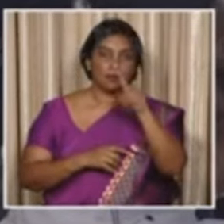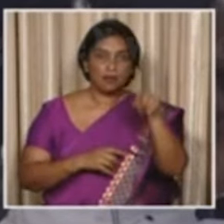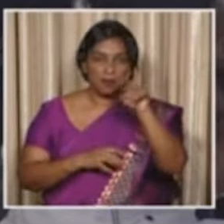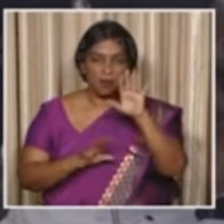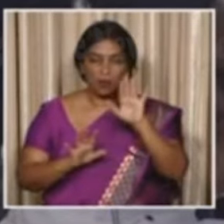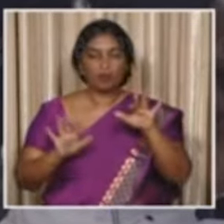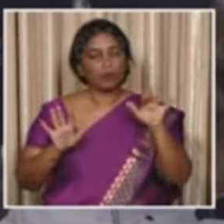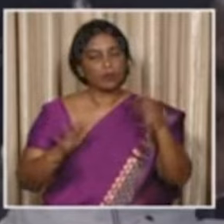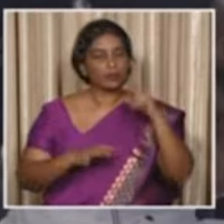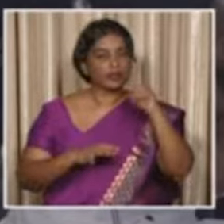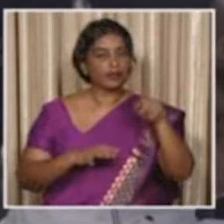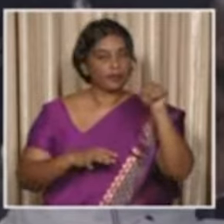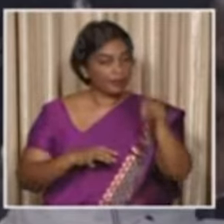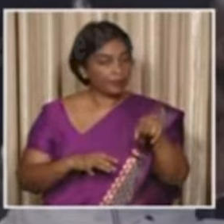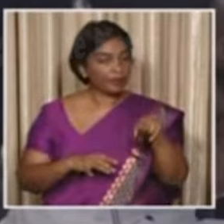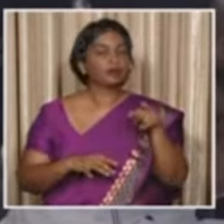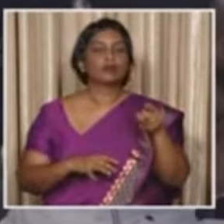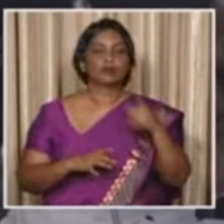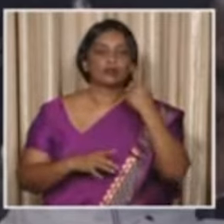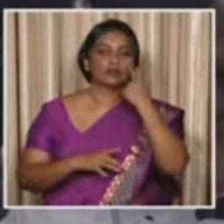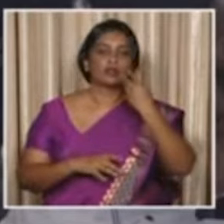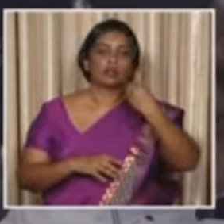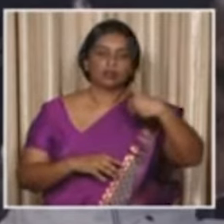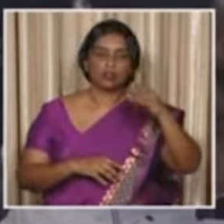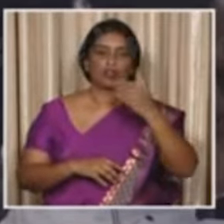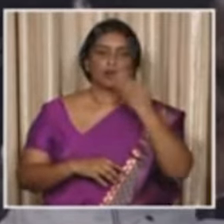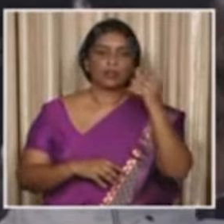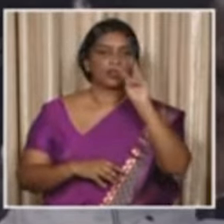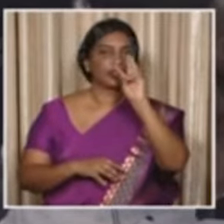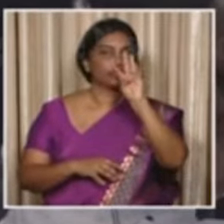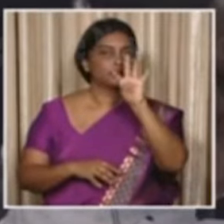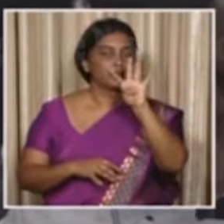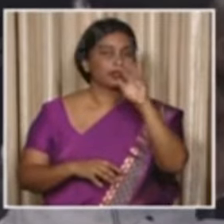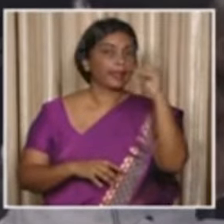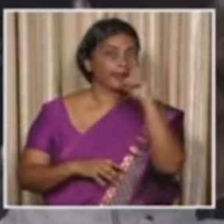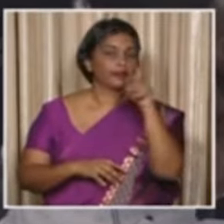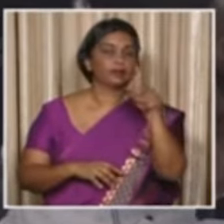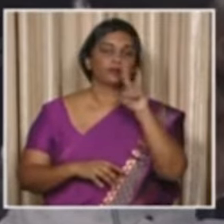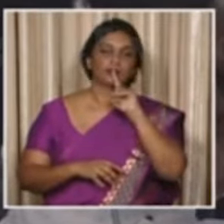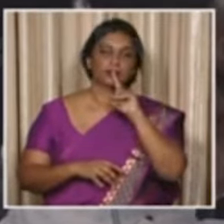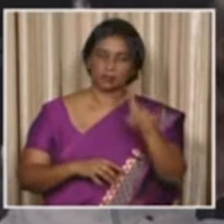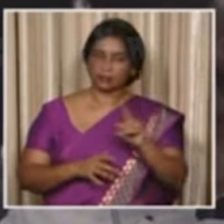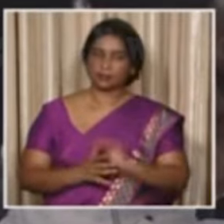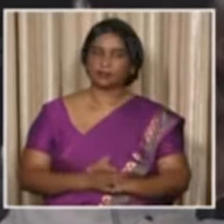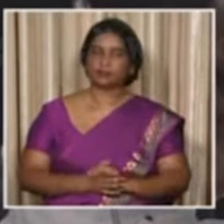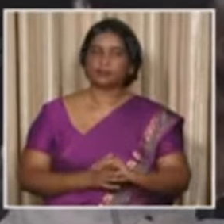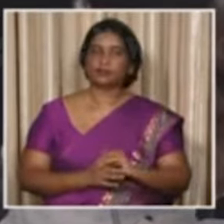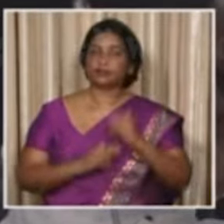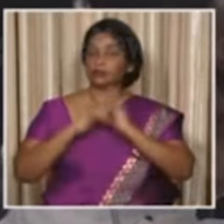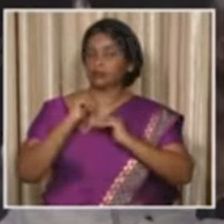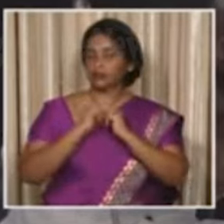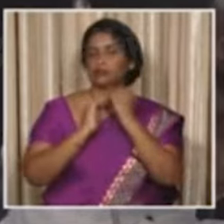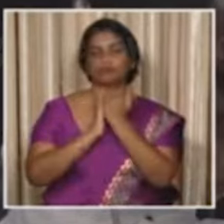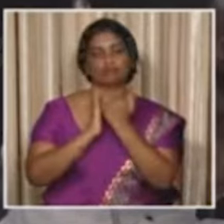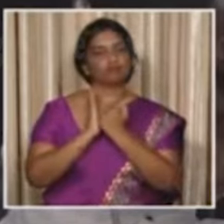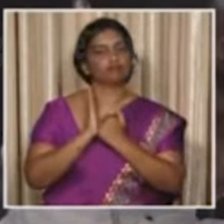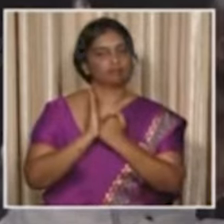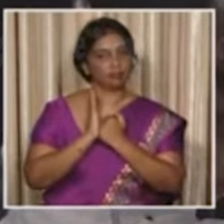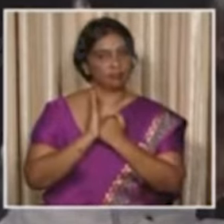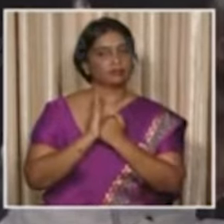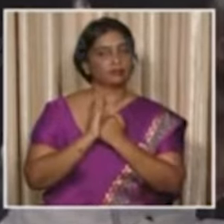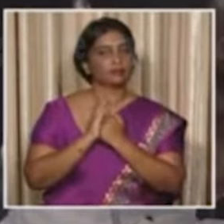වූ වරදකරුවෙකුට සමාව දෙන්න පුළුවන් කියලා 34 එකේ වගන්තිය දිගටම කියනවා. ඒ ක්‍රමවේදයක් තියෙනවා.